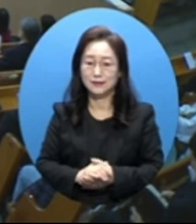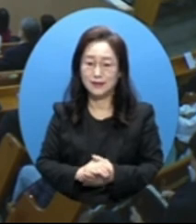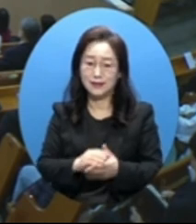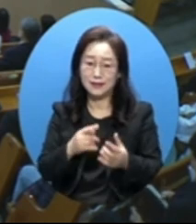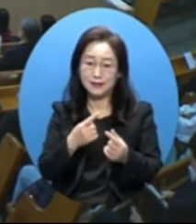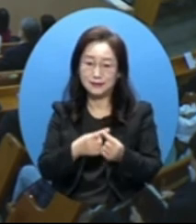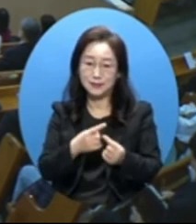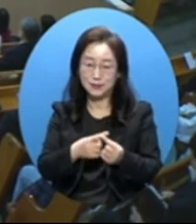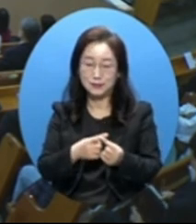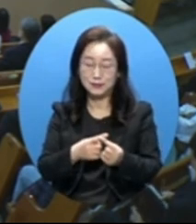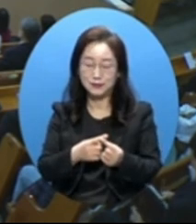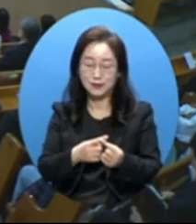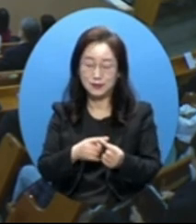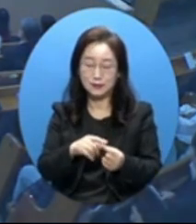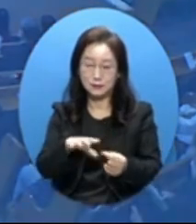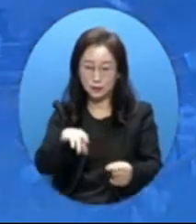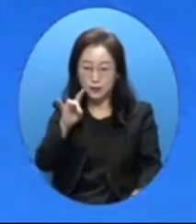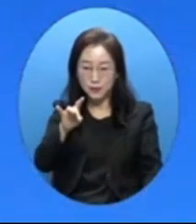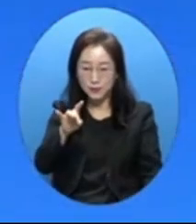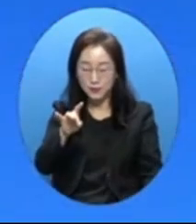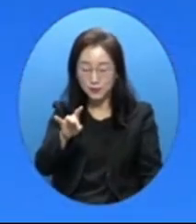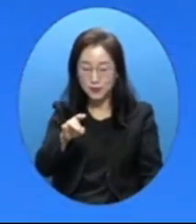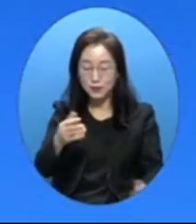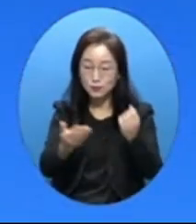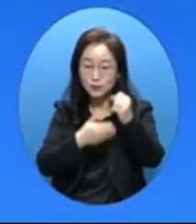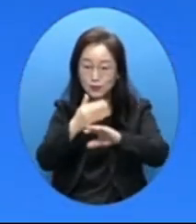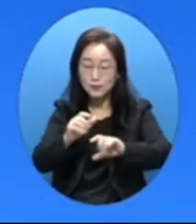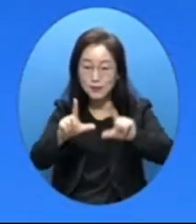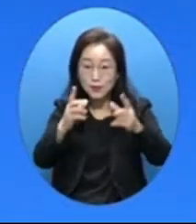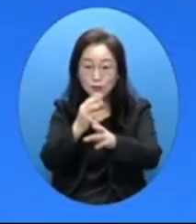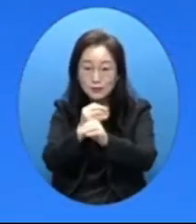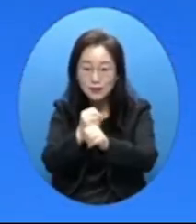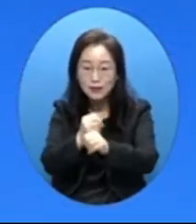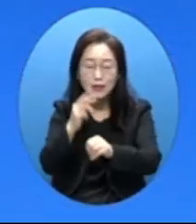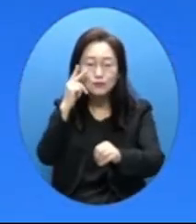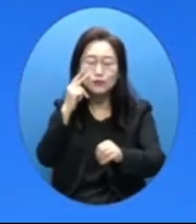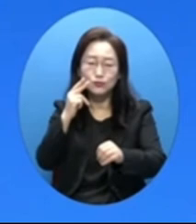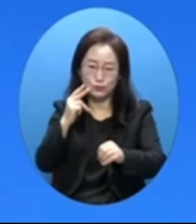첫 번째 추석 감사절은 미국에서 드려졌습니다 1620년